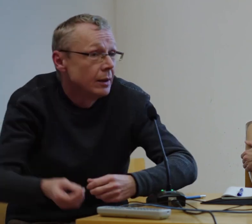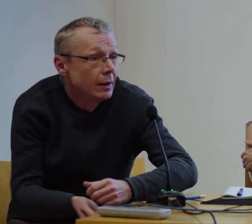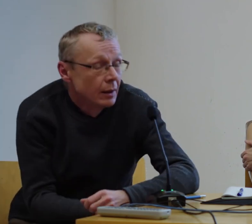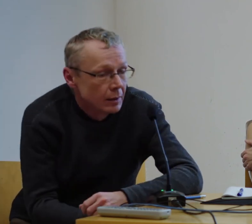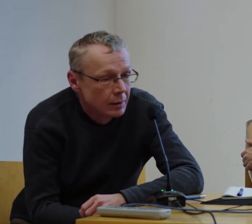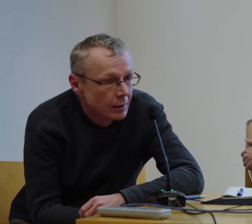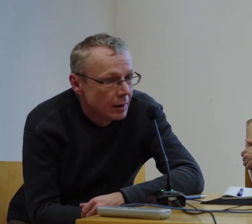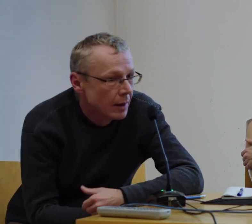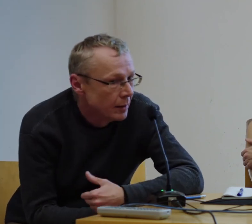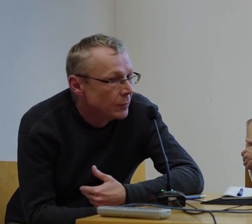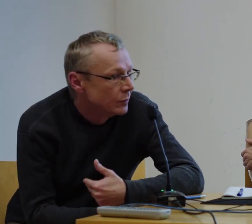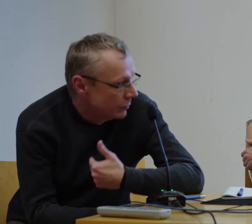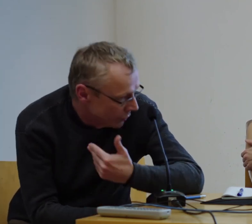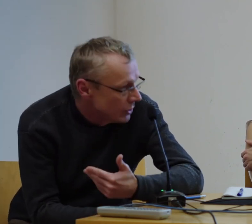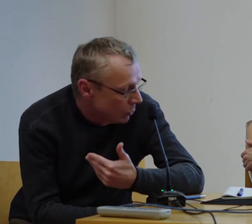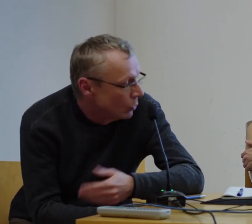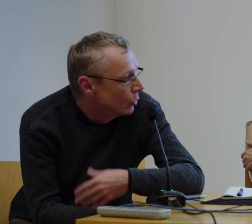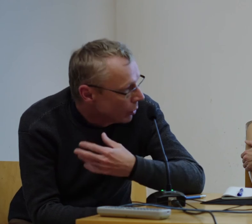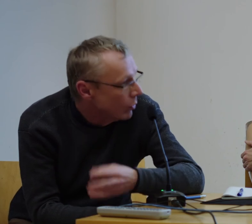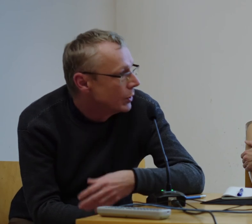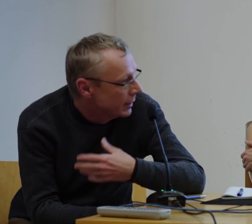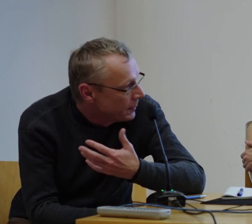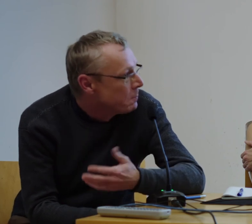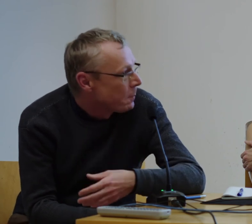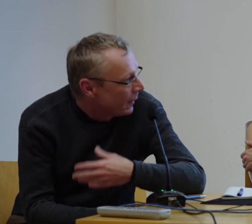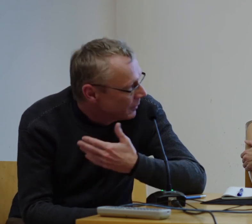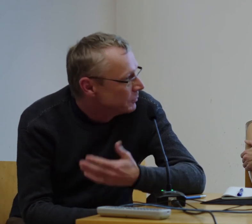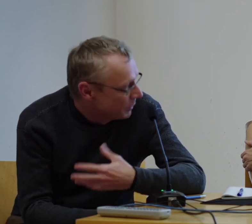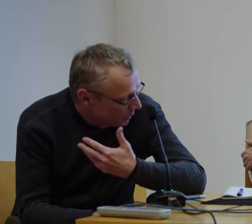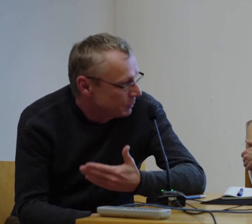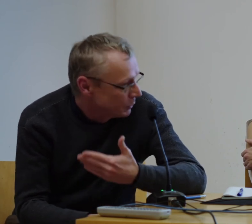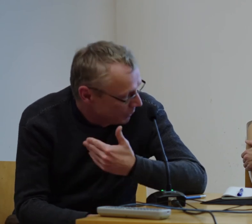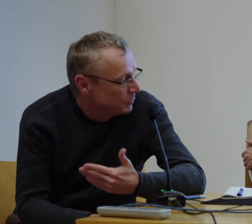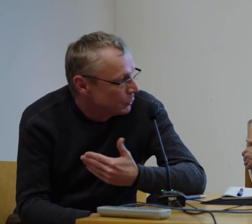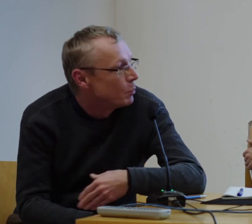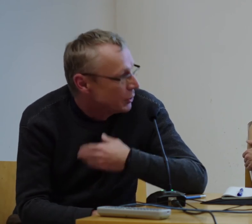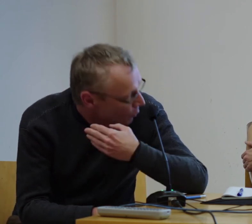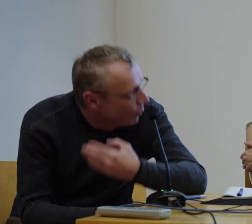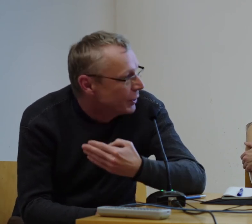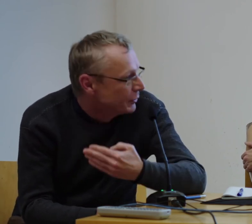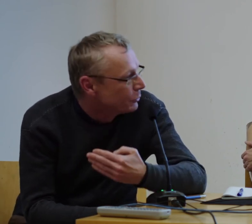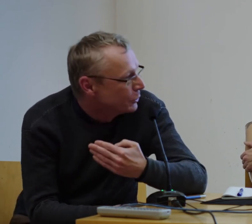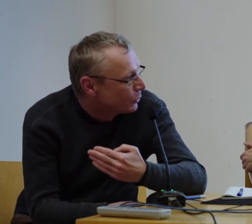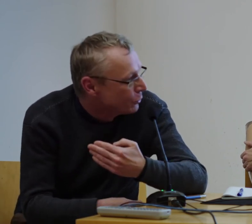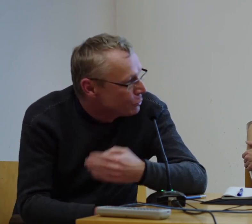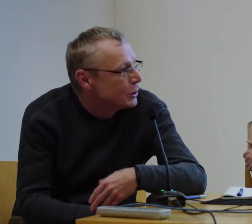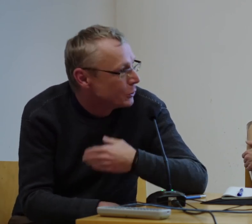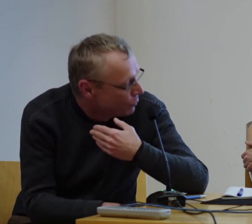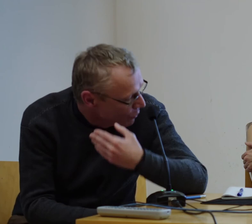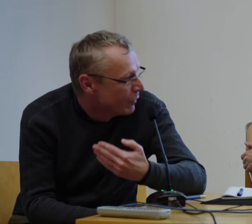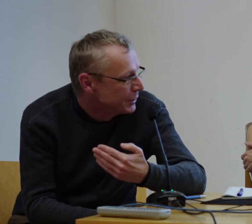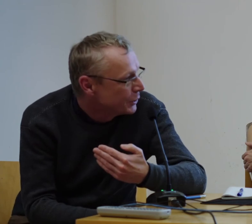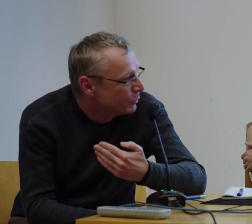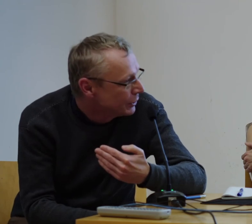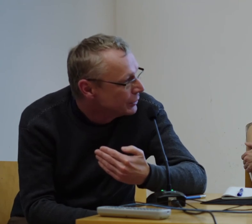hierarchii. A šel jsem do toho dobrovolně, takže prostě jsem za to plně zodpovědný, za tohleto rozhodnutí, za